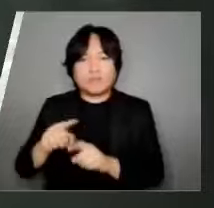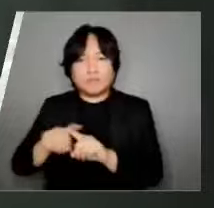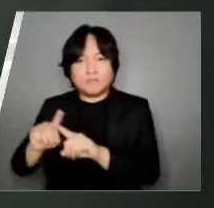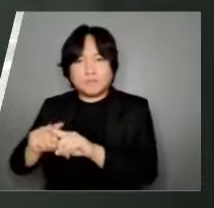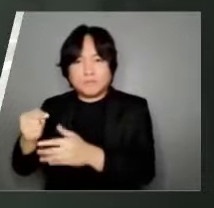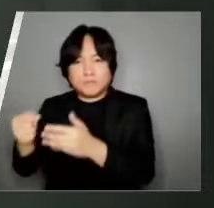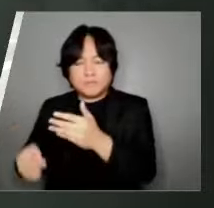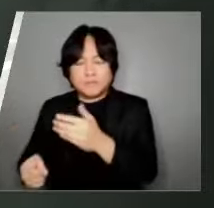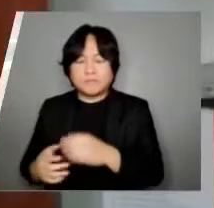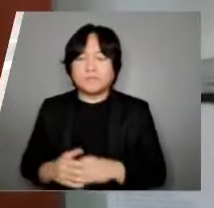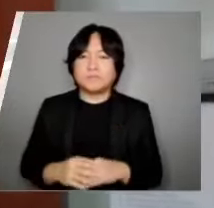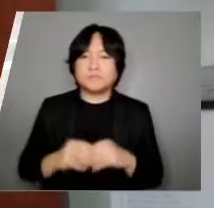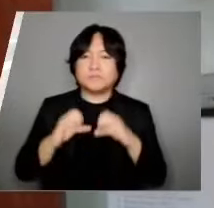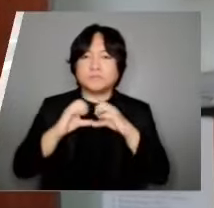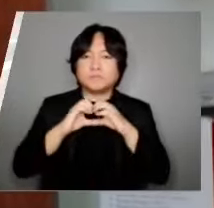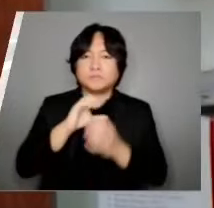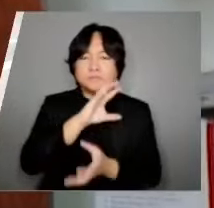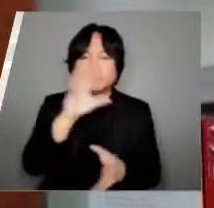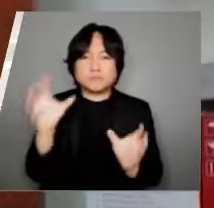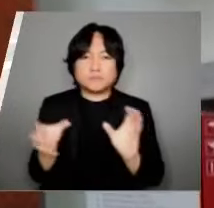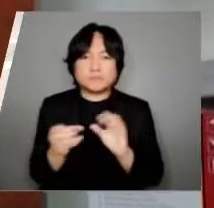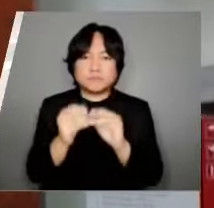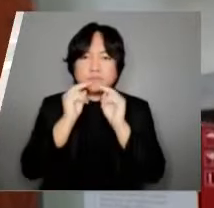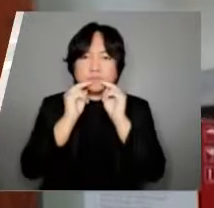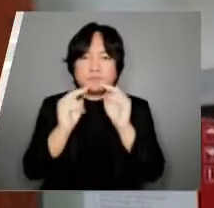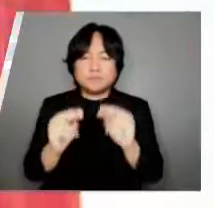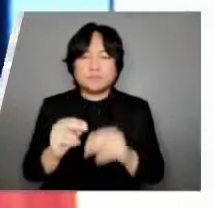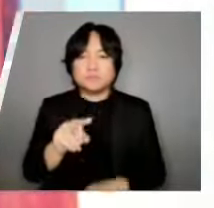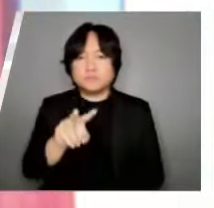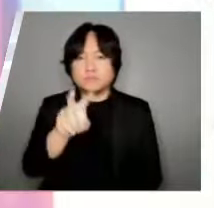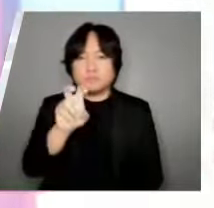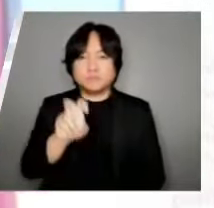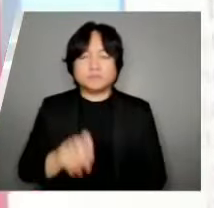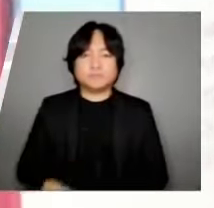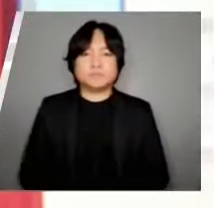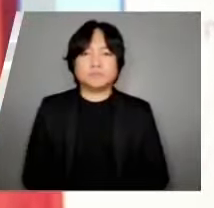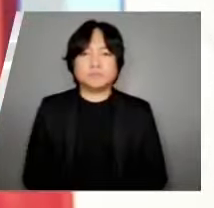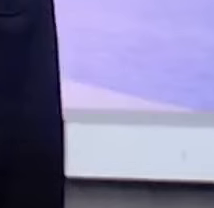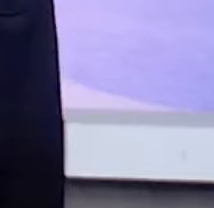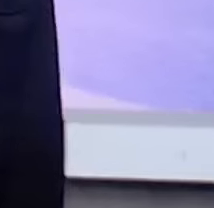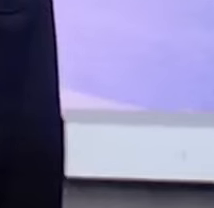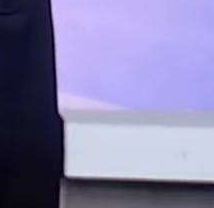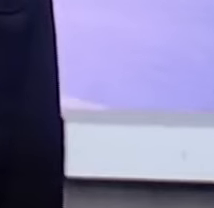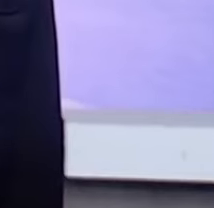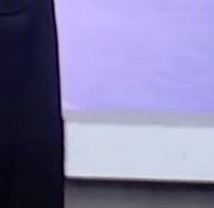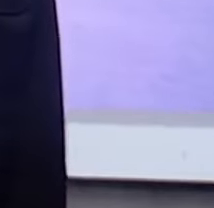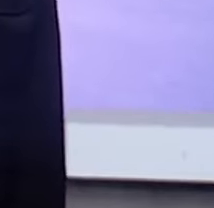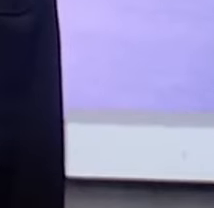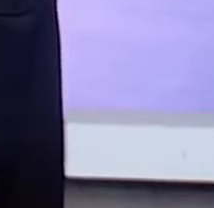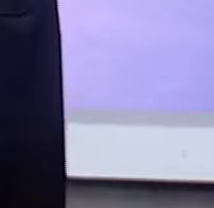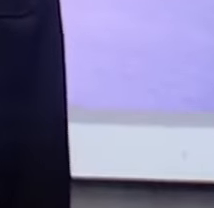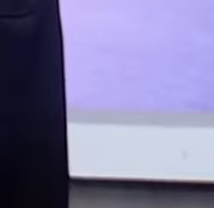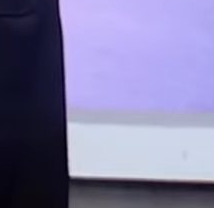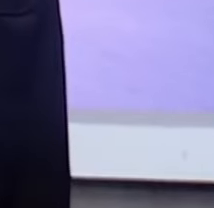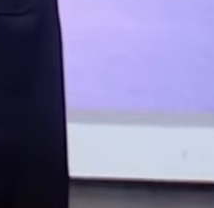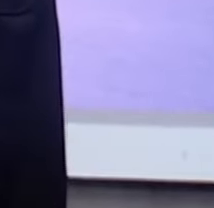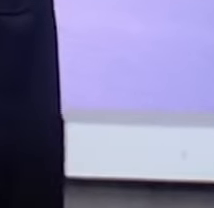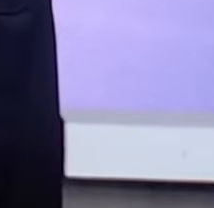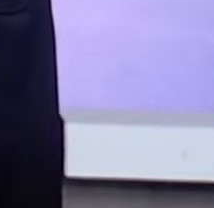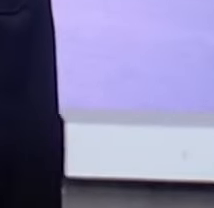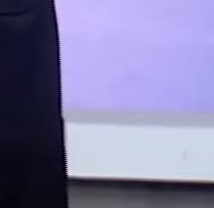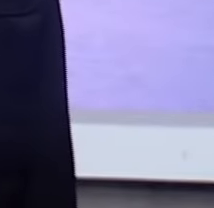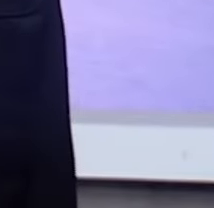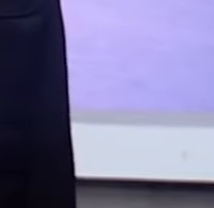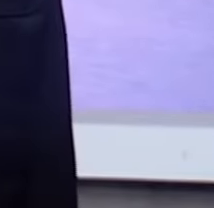GMA Integrated News, John Consulta ang inyong saksi. Mga kapuso, sama-sama